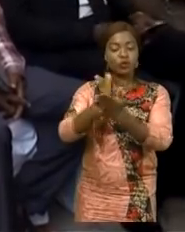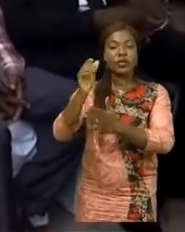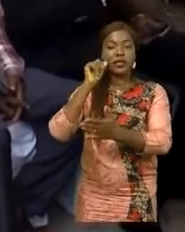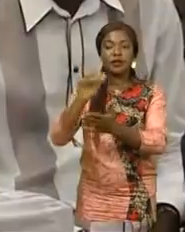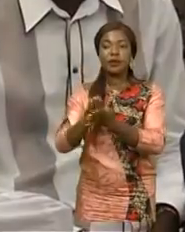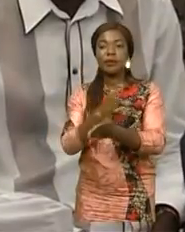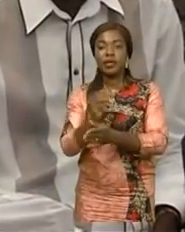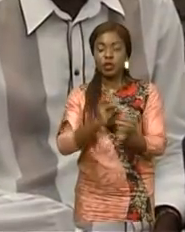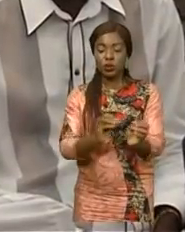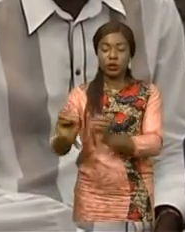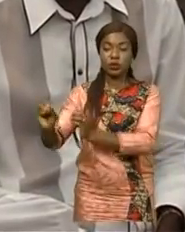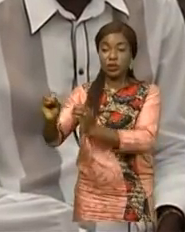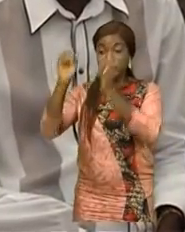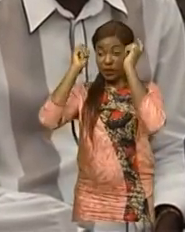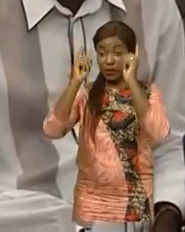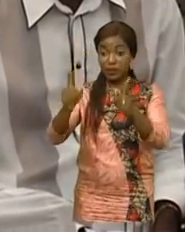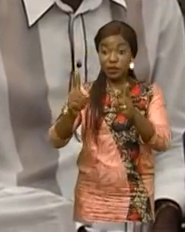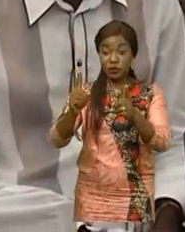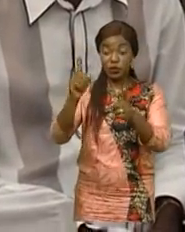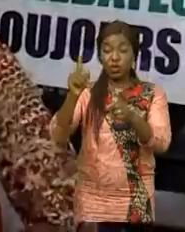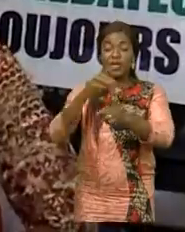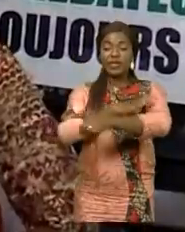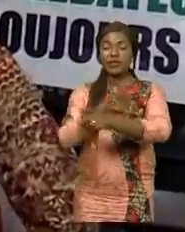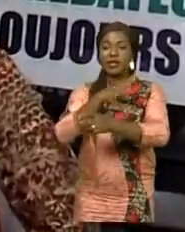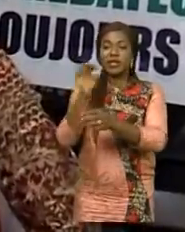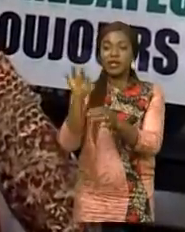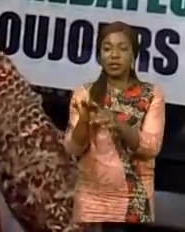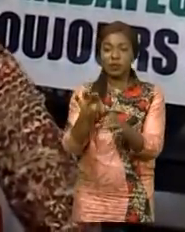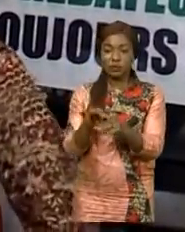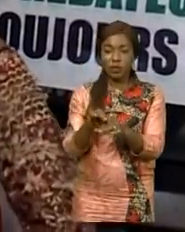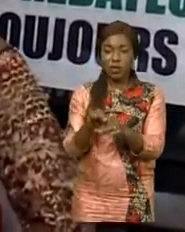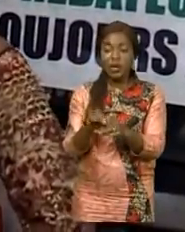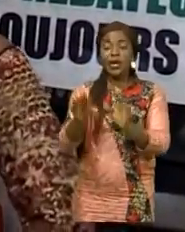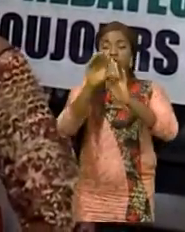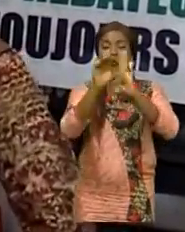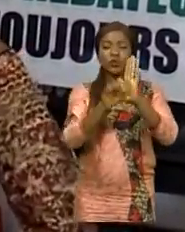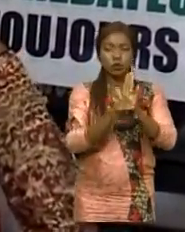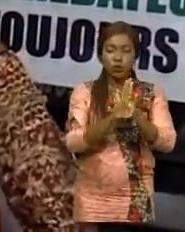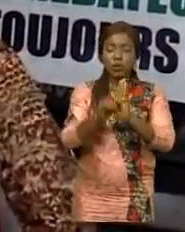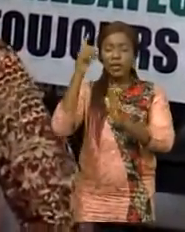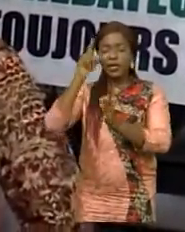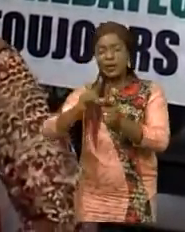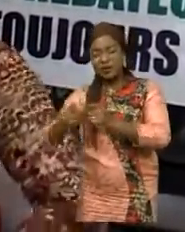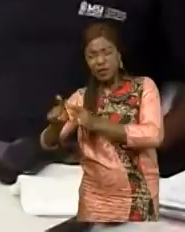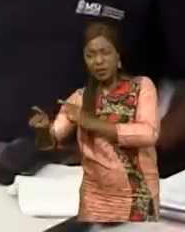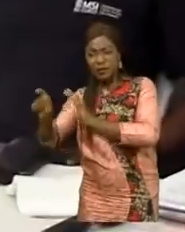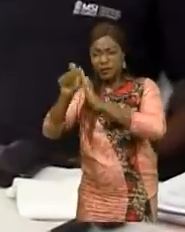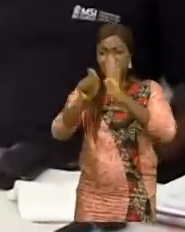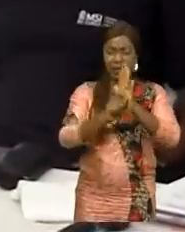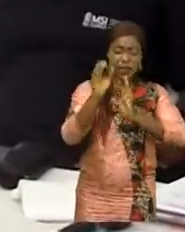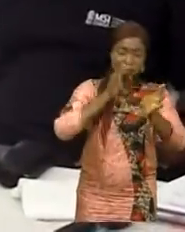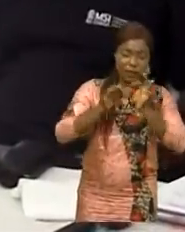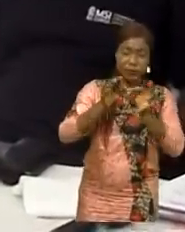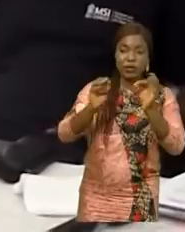l'organisation de l'éducation civique électorale la constitution est différente est sûre la ceni les précise clairement